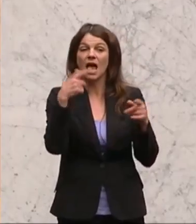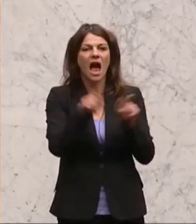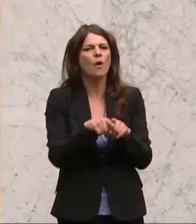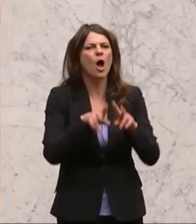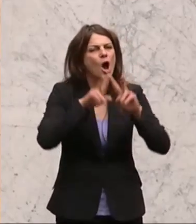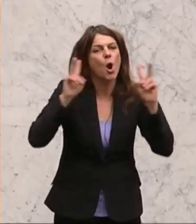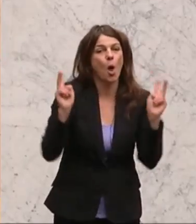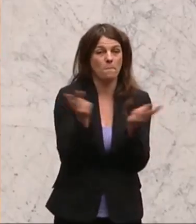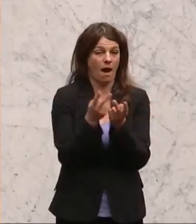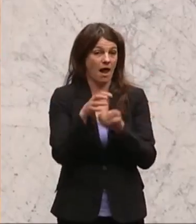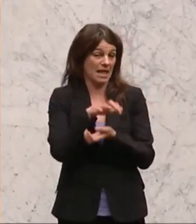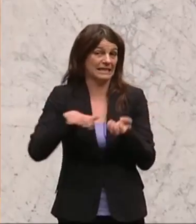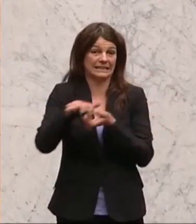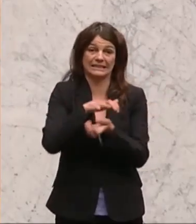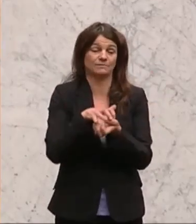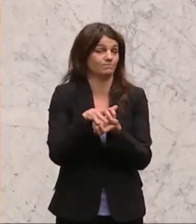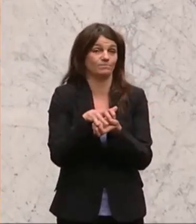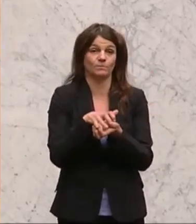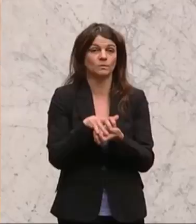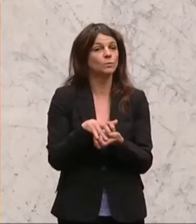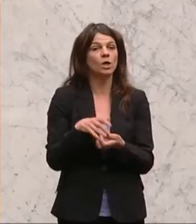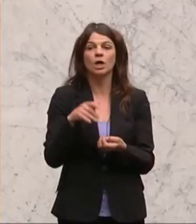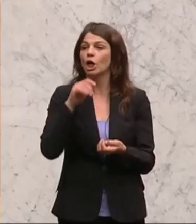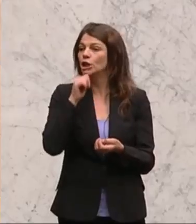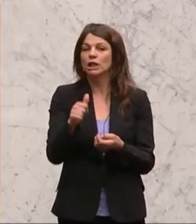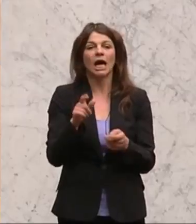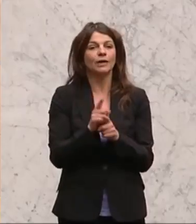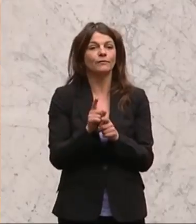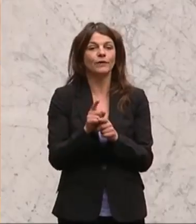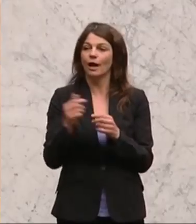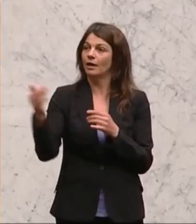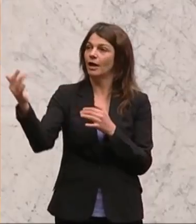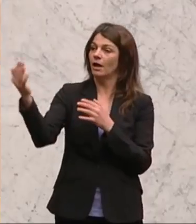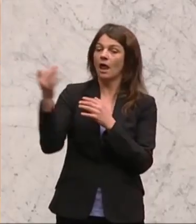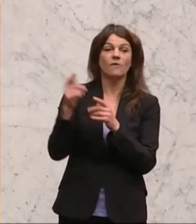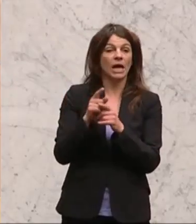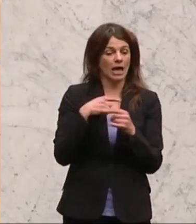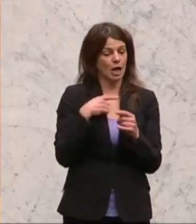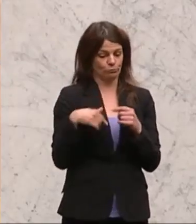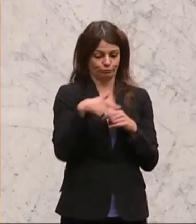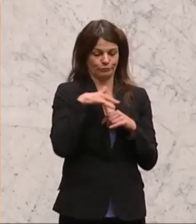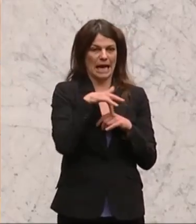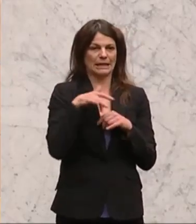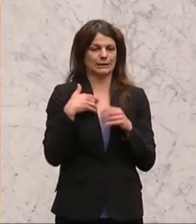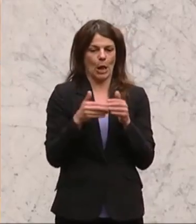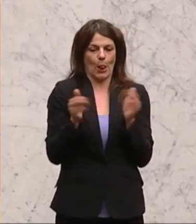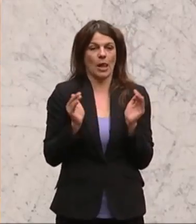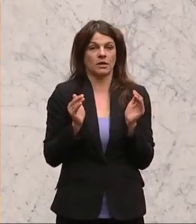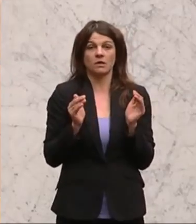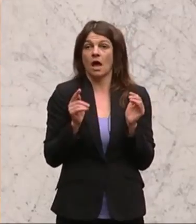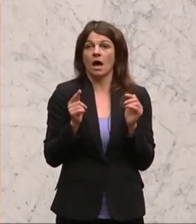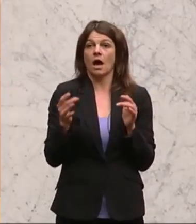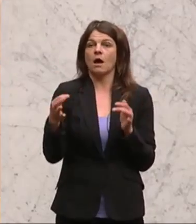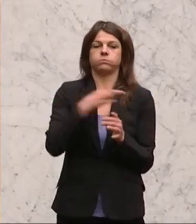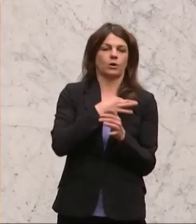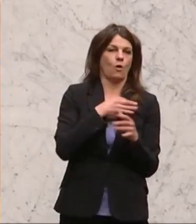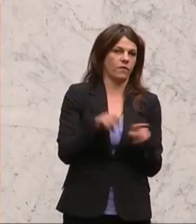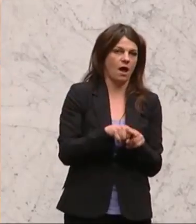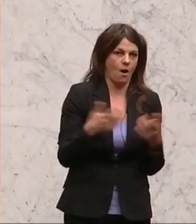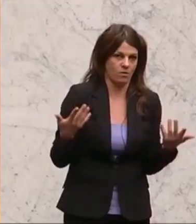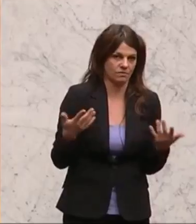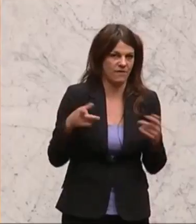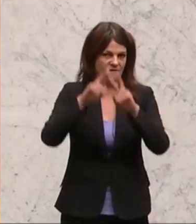dass globale Krisen nicht mehr Halt machen vor der Insel der Seligen, sondern Österreich auch genauso